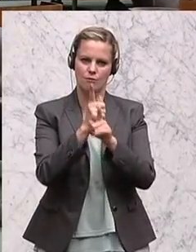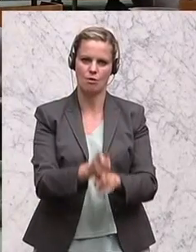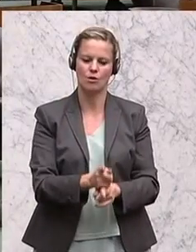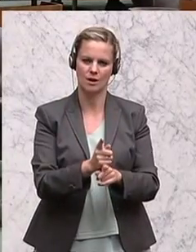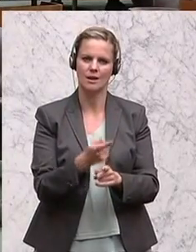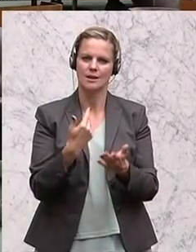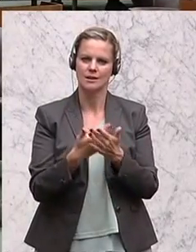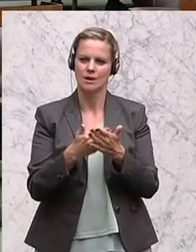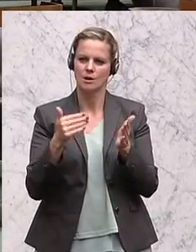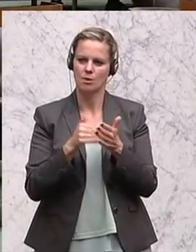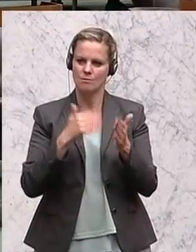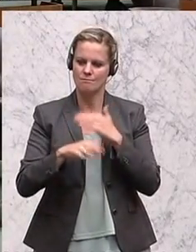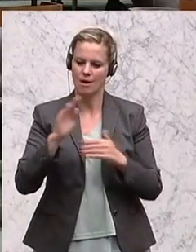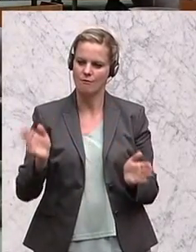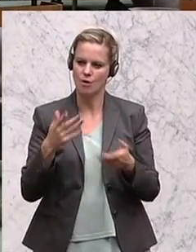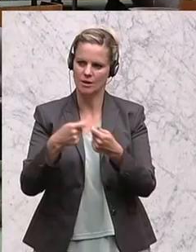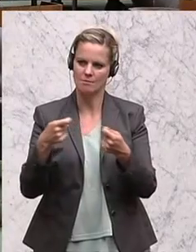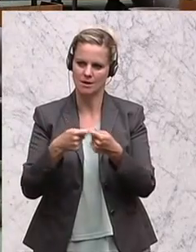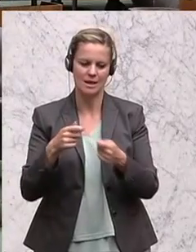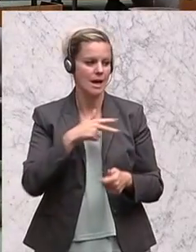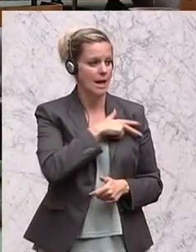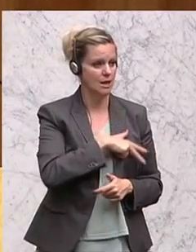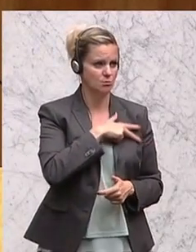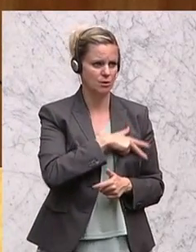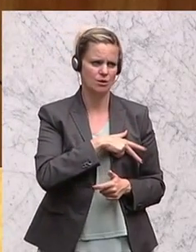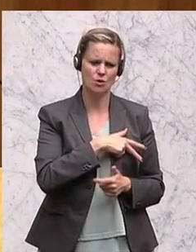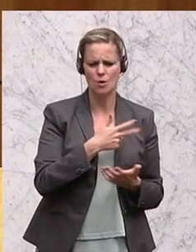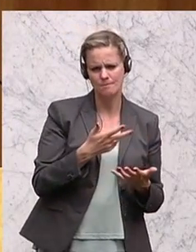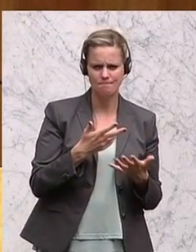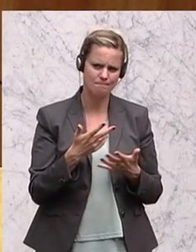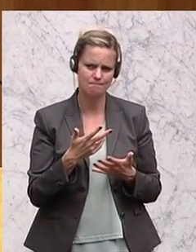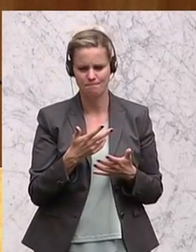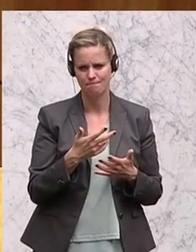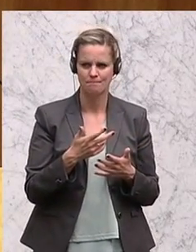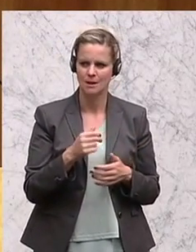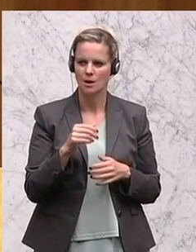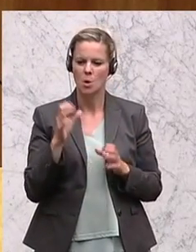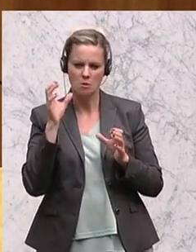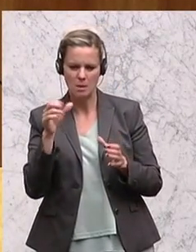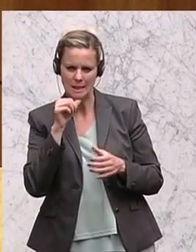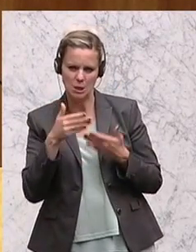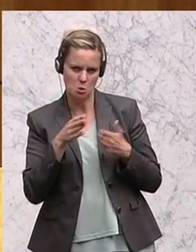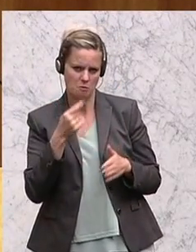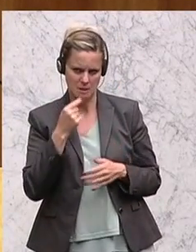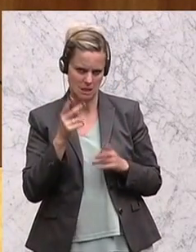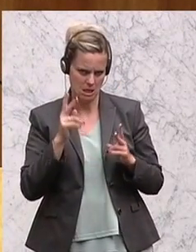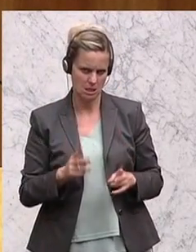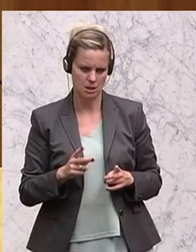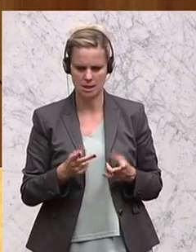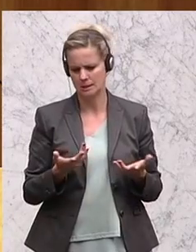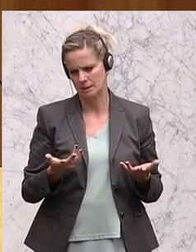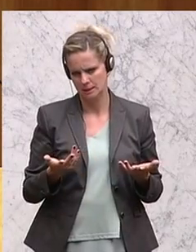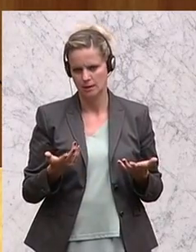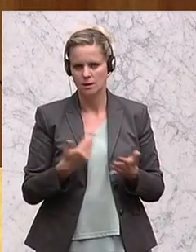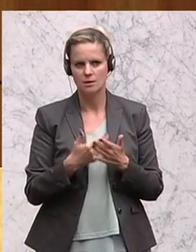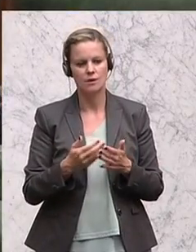entsprechend Fördermaßnahmen ergreifen müsste. Die SPÖ kommt da nicht recht drüber, die ÖVP traut sich das auch nicht so recht offen zu sagen. Der weitere